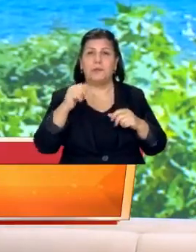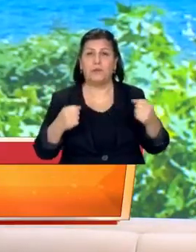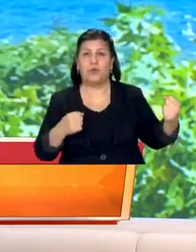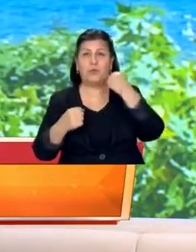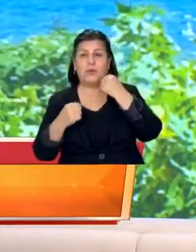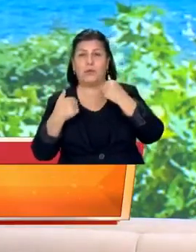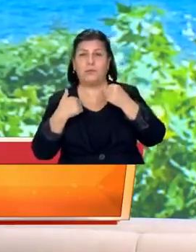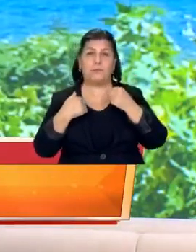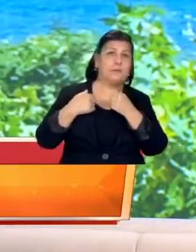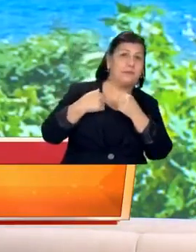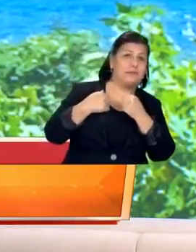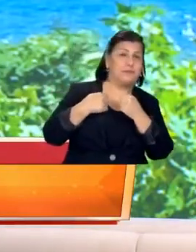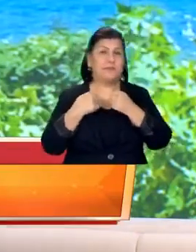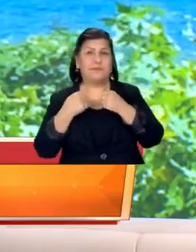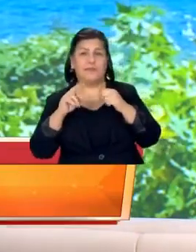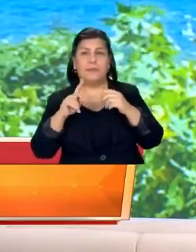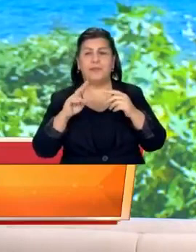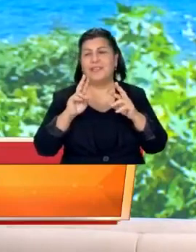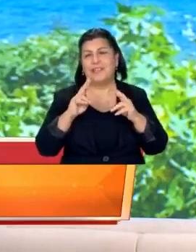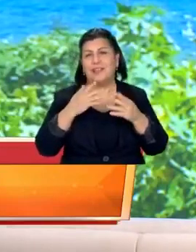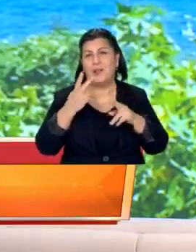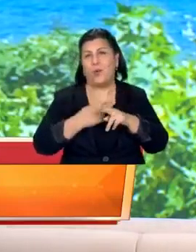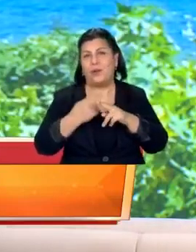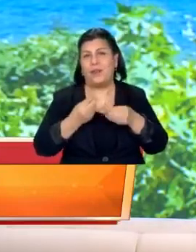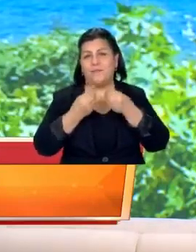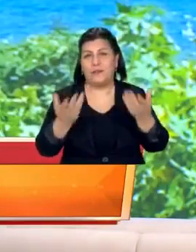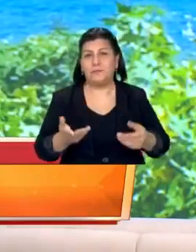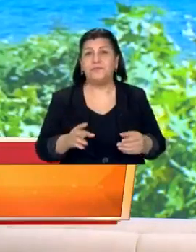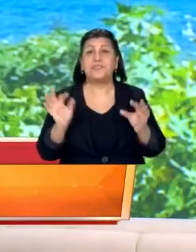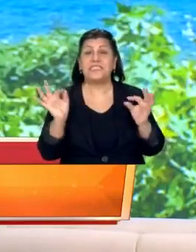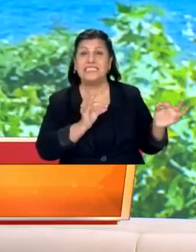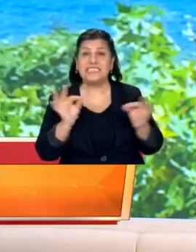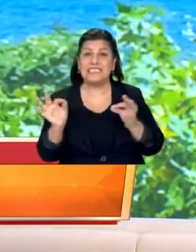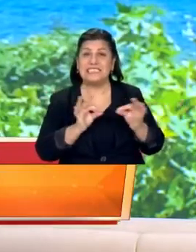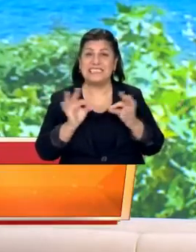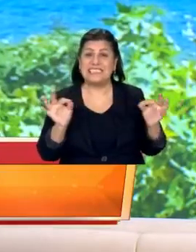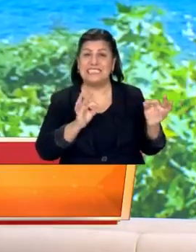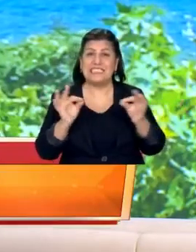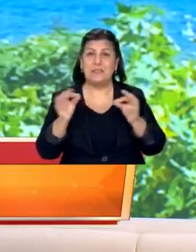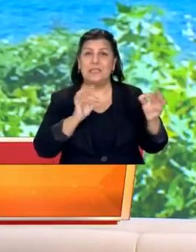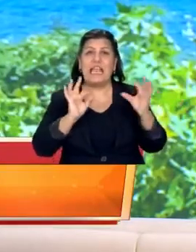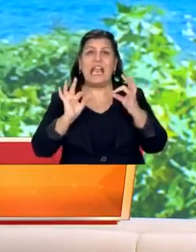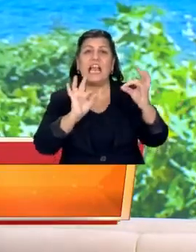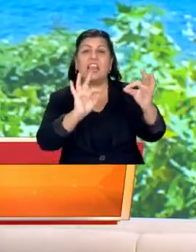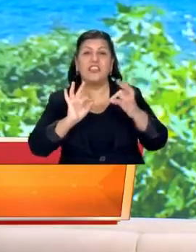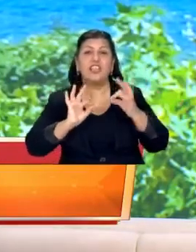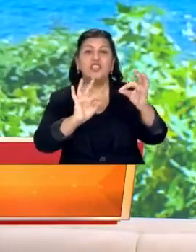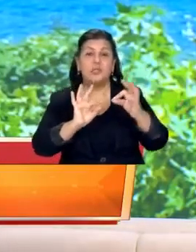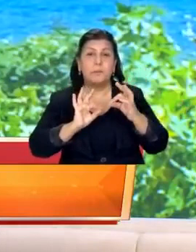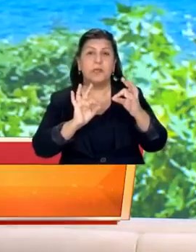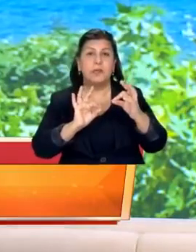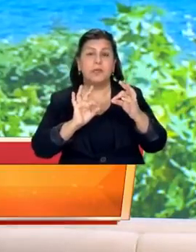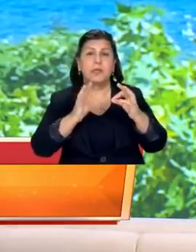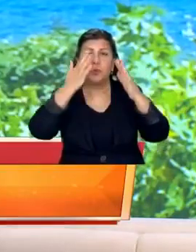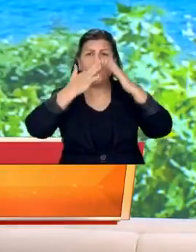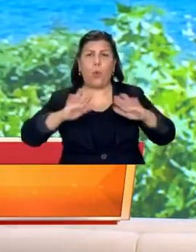yumruktan kaçıp Yumru nasıl atacağını düşünüyor şimdi iletişim Eğer kendi hal bu kırsak doğal haliyle buraya kadar